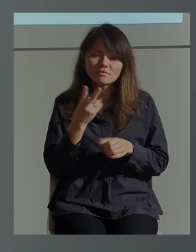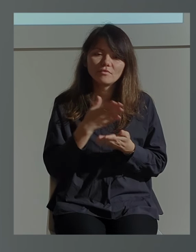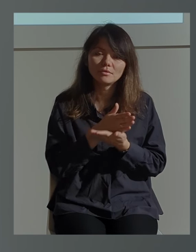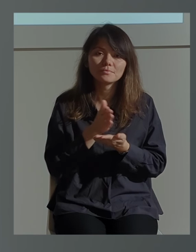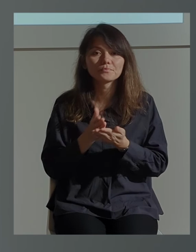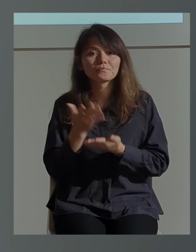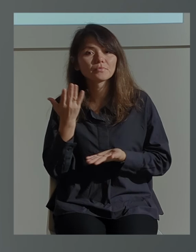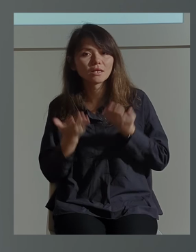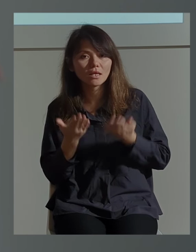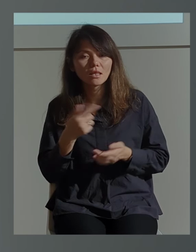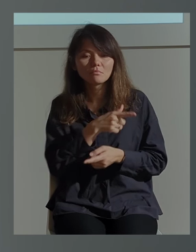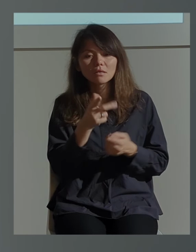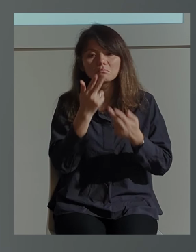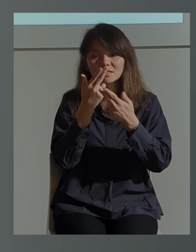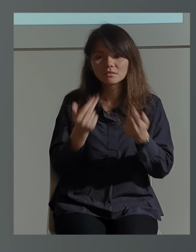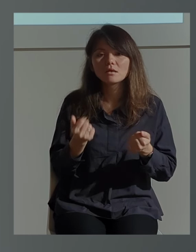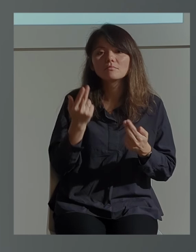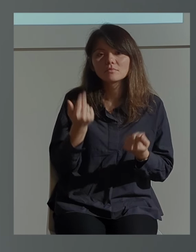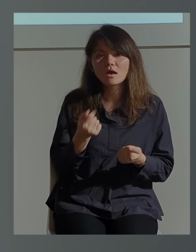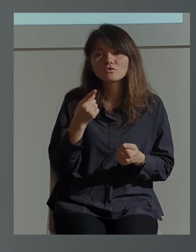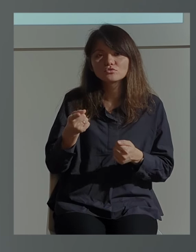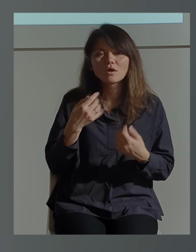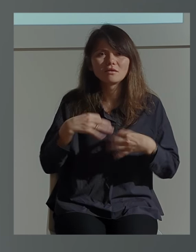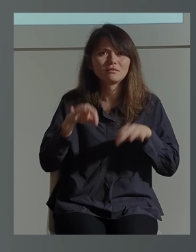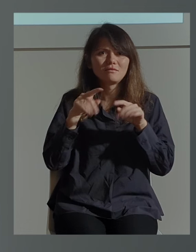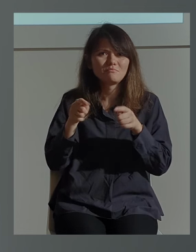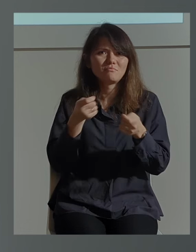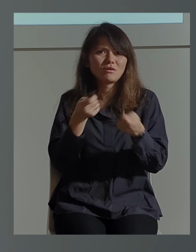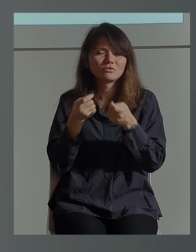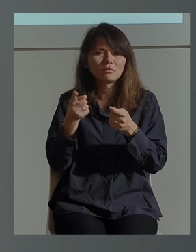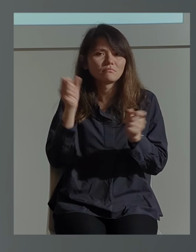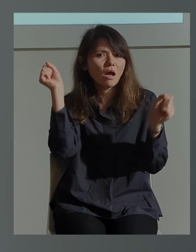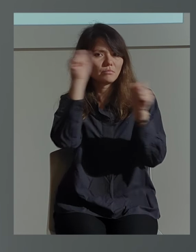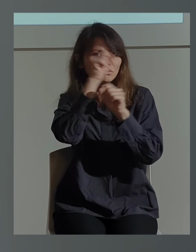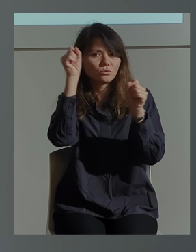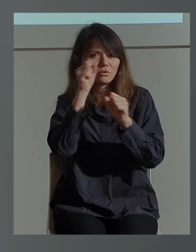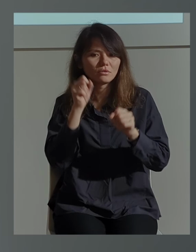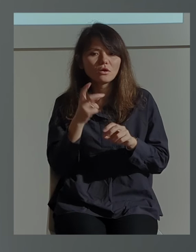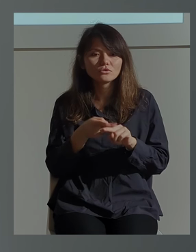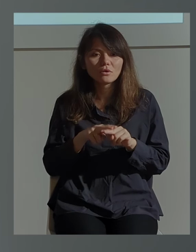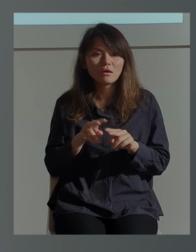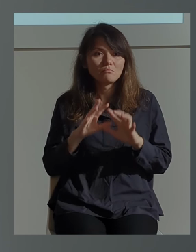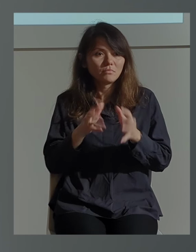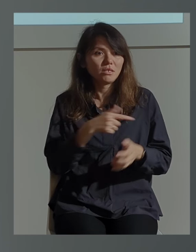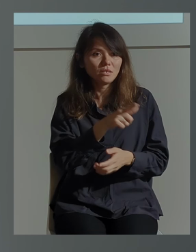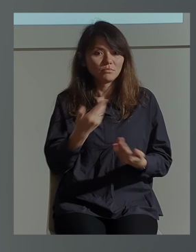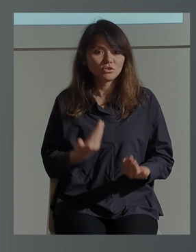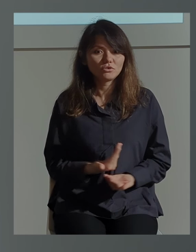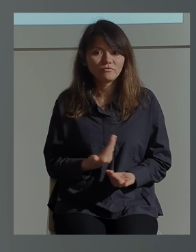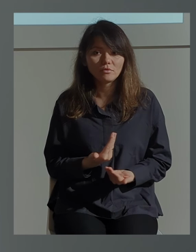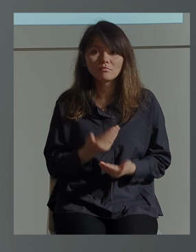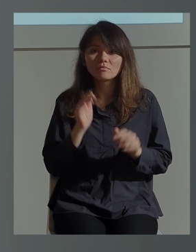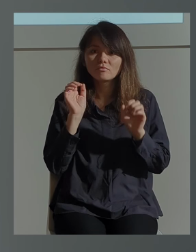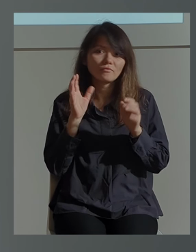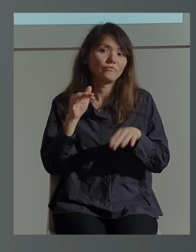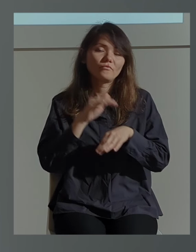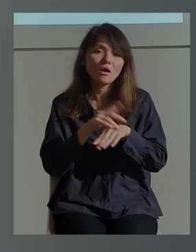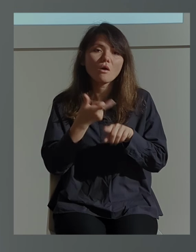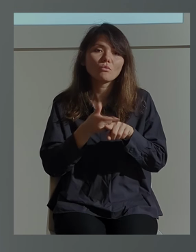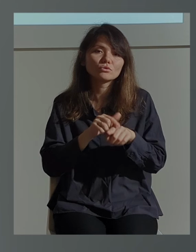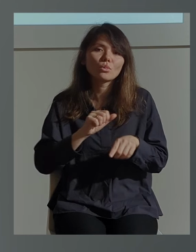либо признать что э машинерия в принципе абсурдна Но тогда мир в котором мы жим оказывается очень недружелюбный очень странным